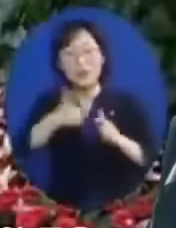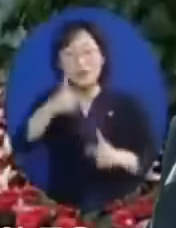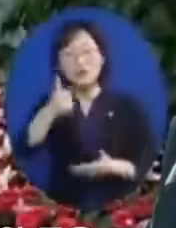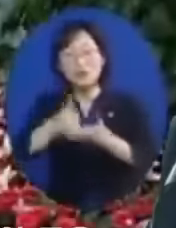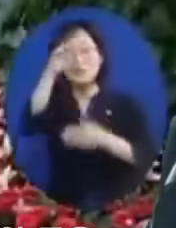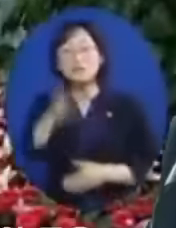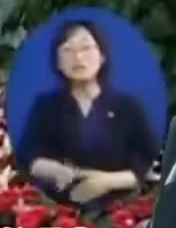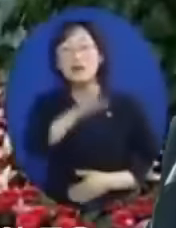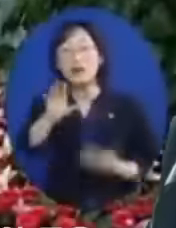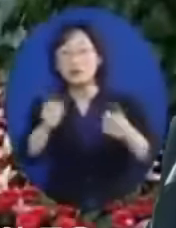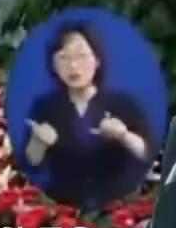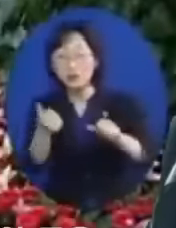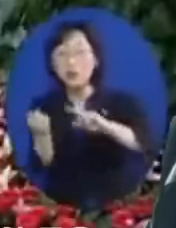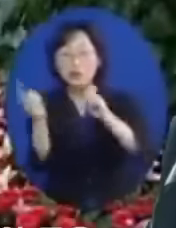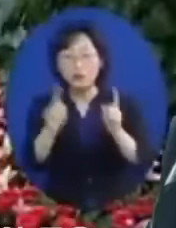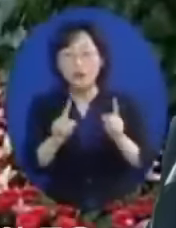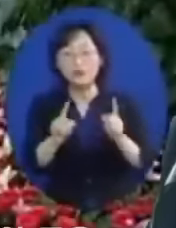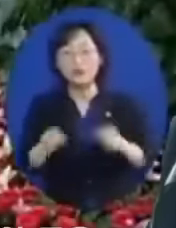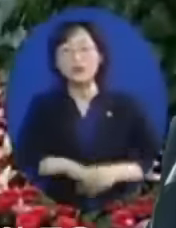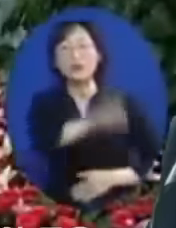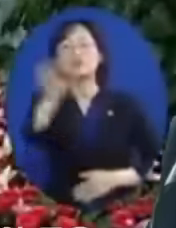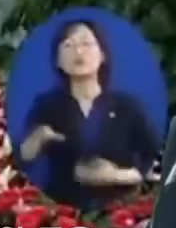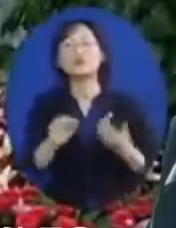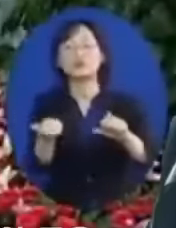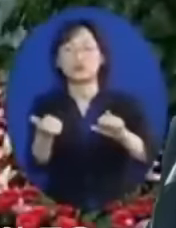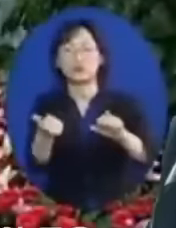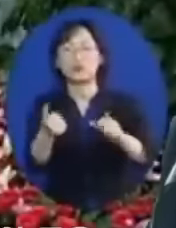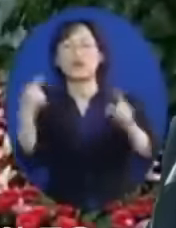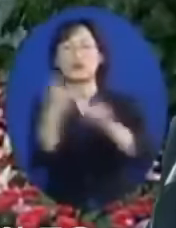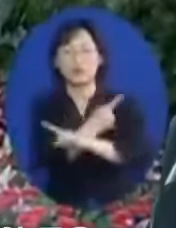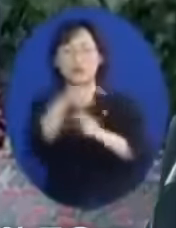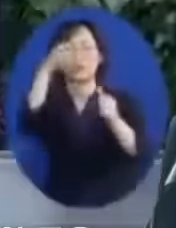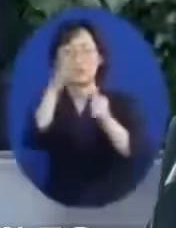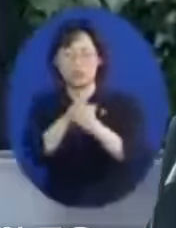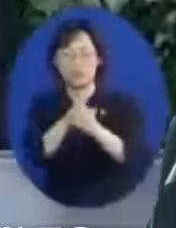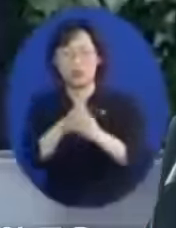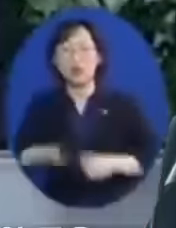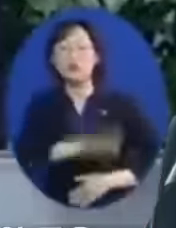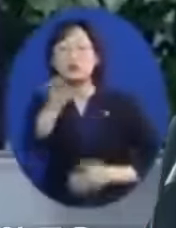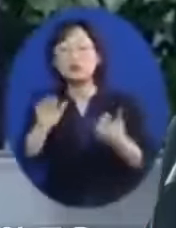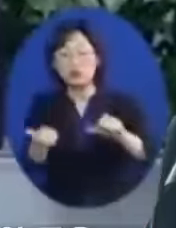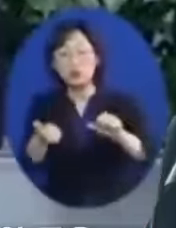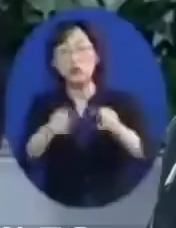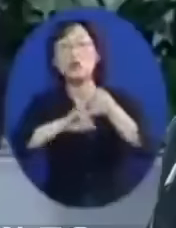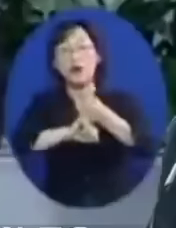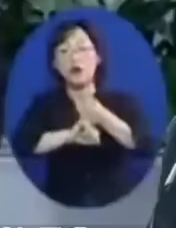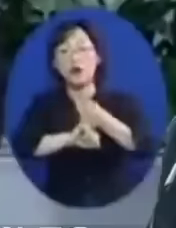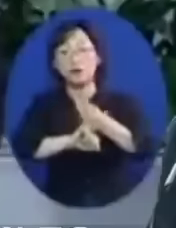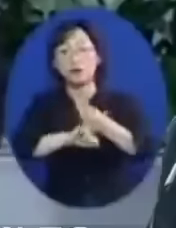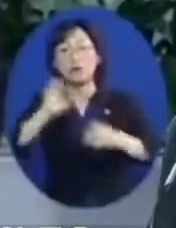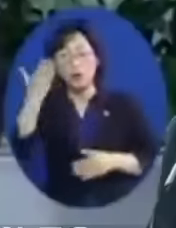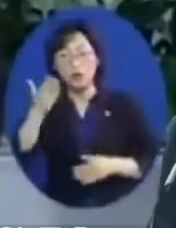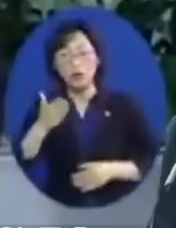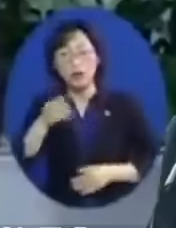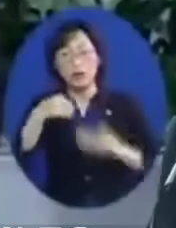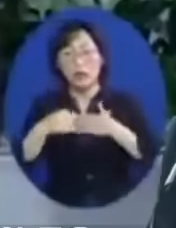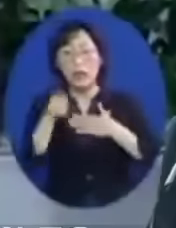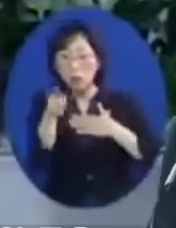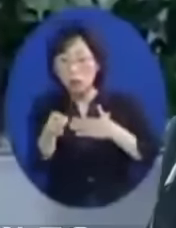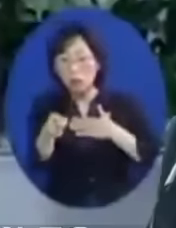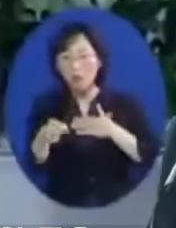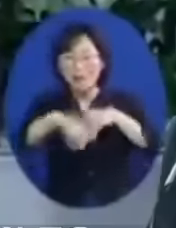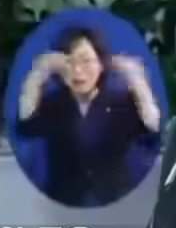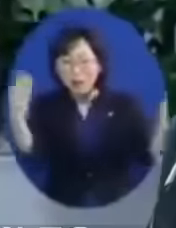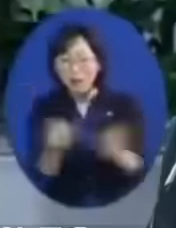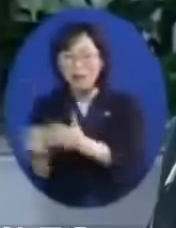예수님의 십자가의 죽으심과 부활은 우리의 죽음을 대속한 것입니다. 우리는 죽어야 되는 것입니다. 나 할 것 없이